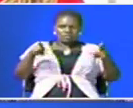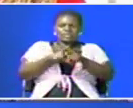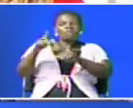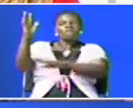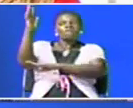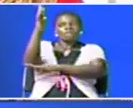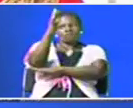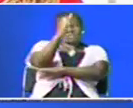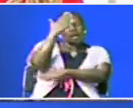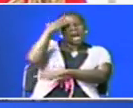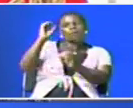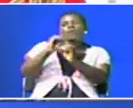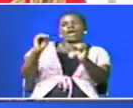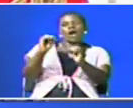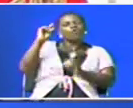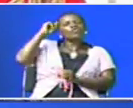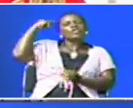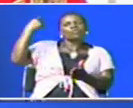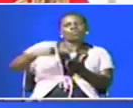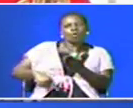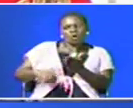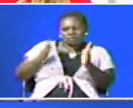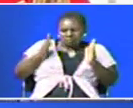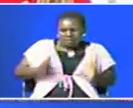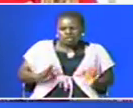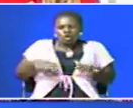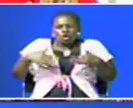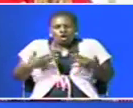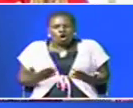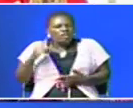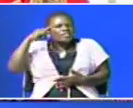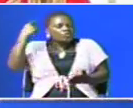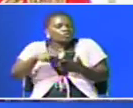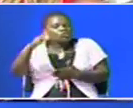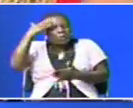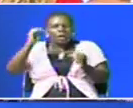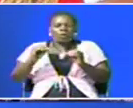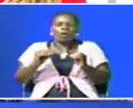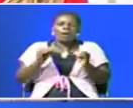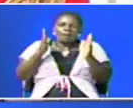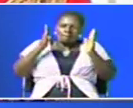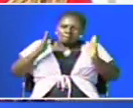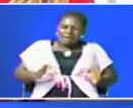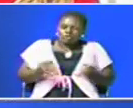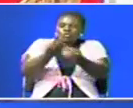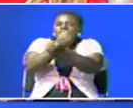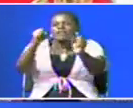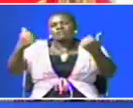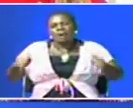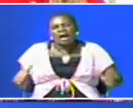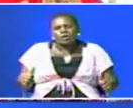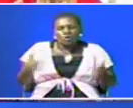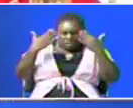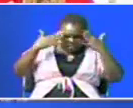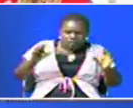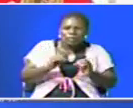msitu. Haujui anachokiwaza yule binadamu ama anachokifikiria. Mtu akawa hata hajaokoka ama hata si